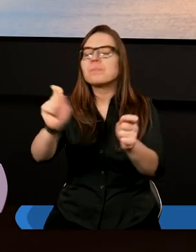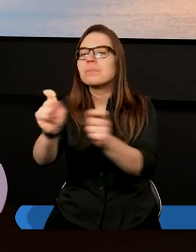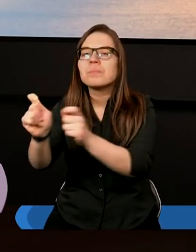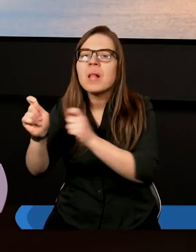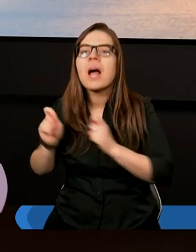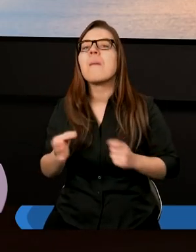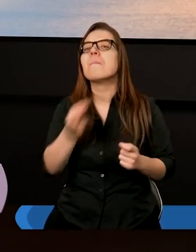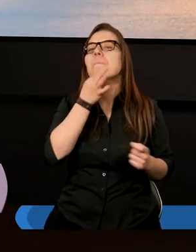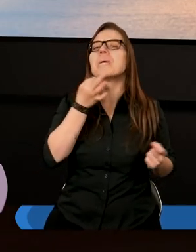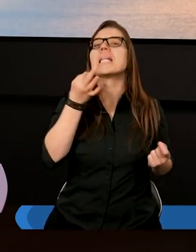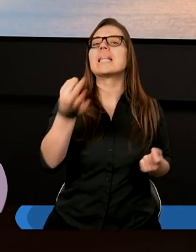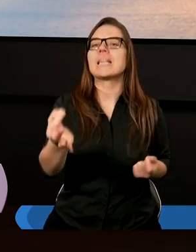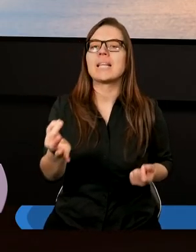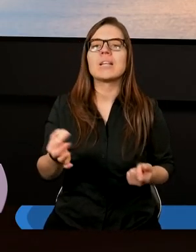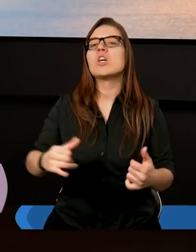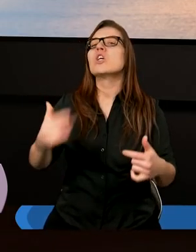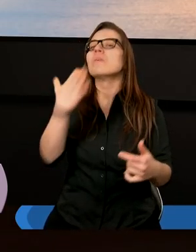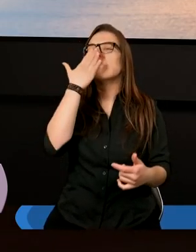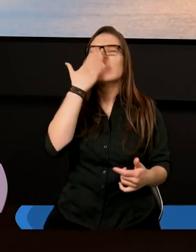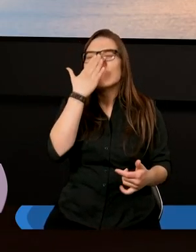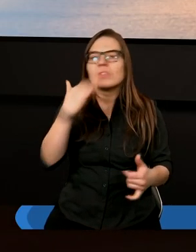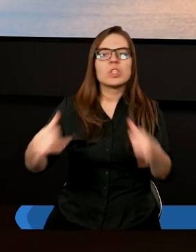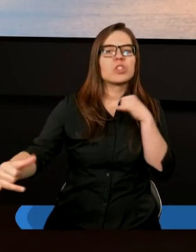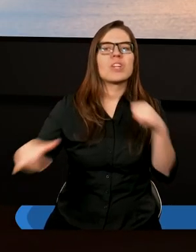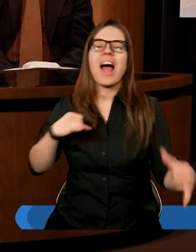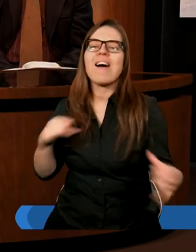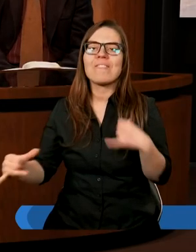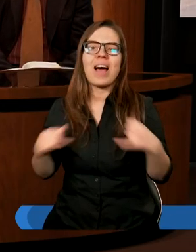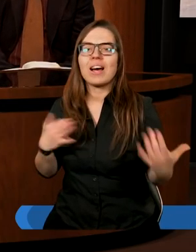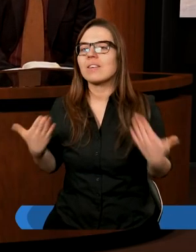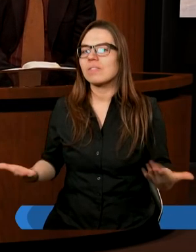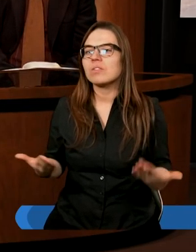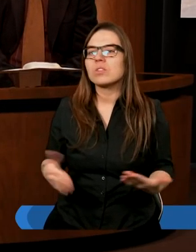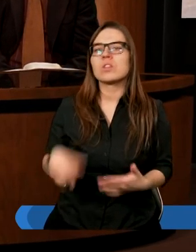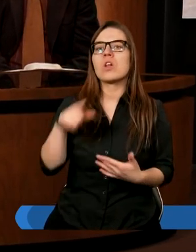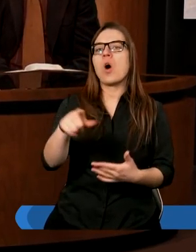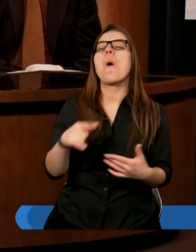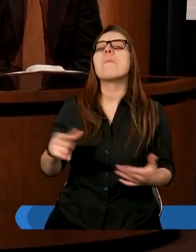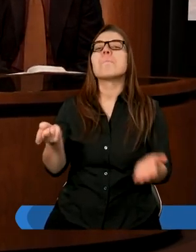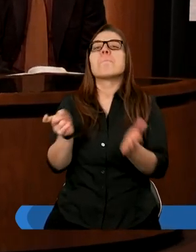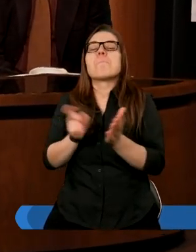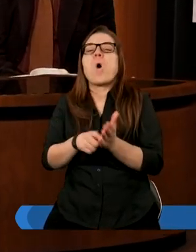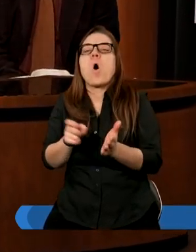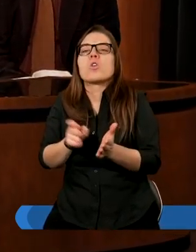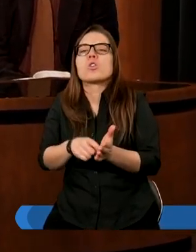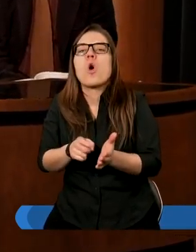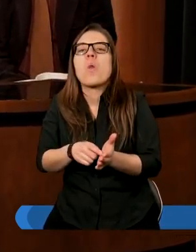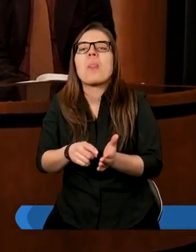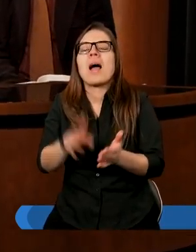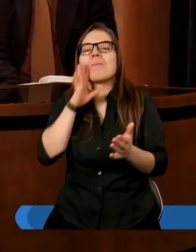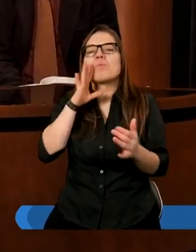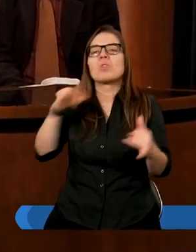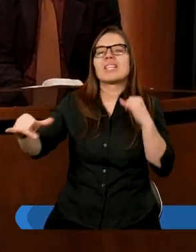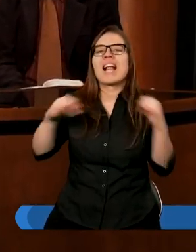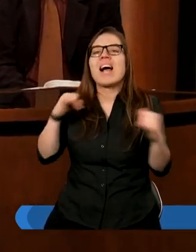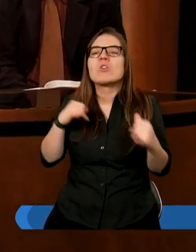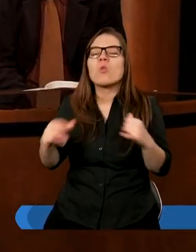pytanie. Co to jest szafarstwo? Zarządzanie czyjąś